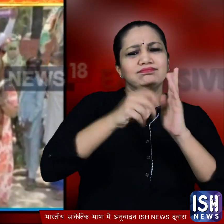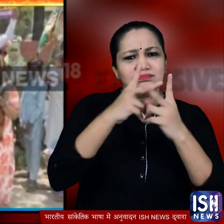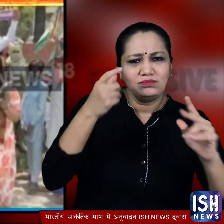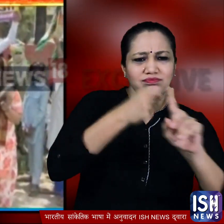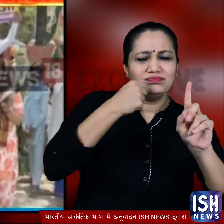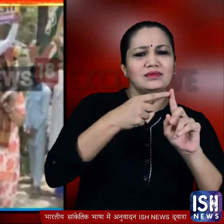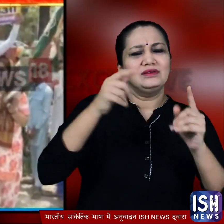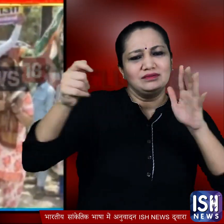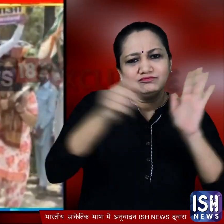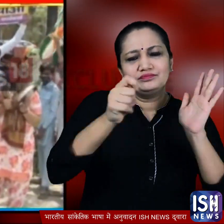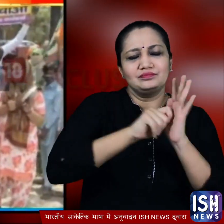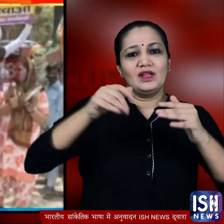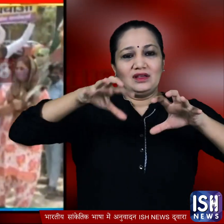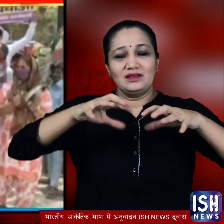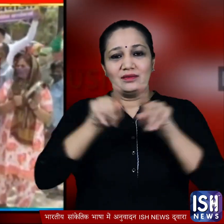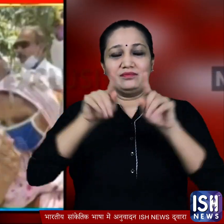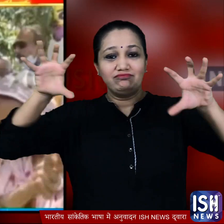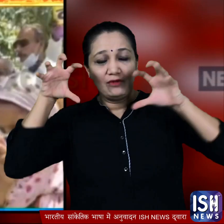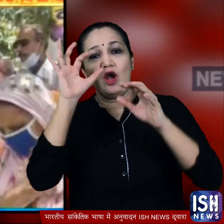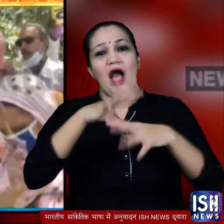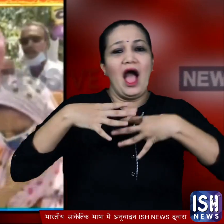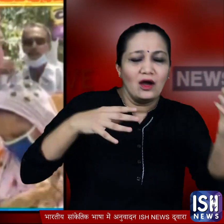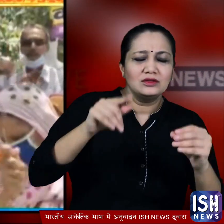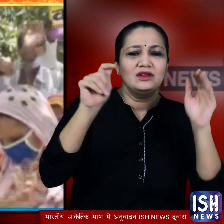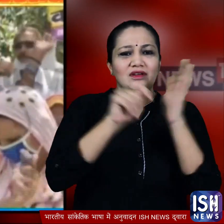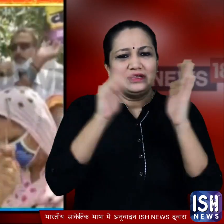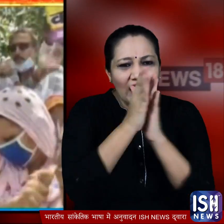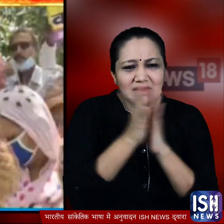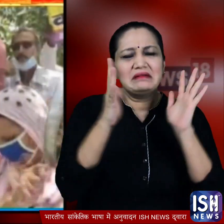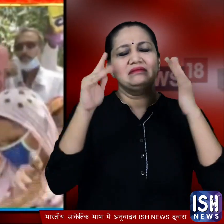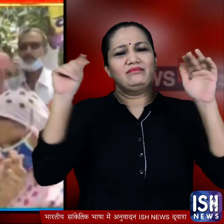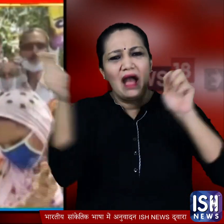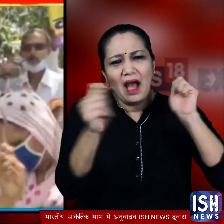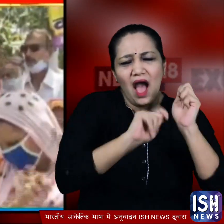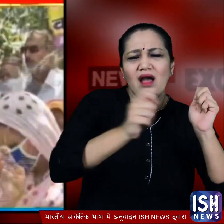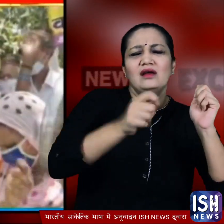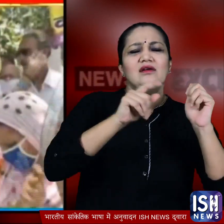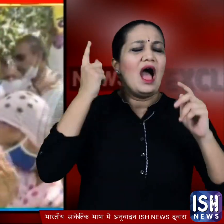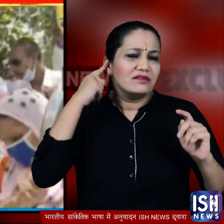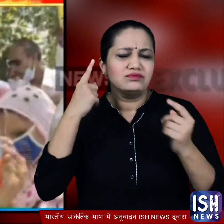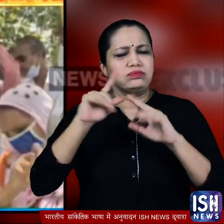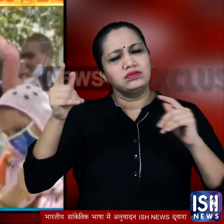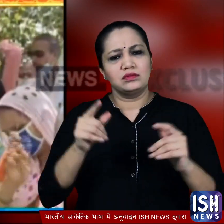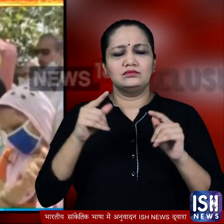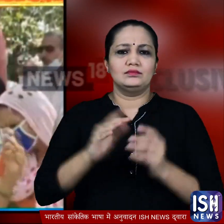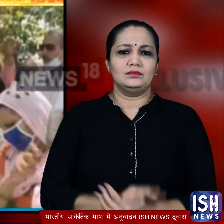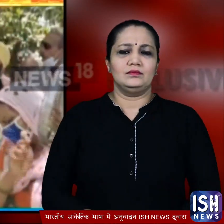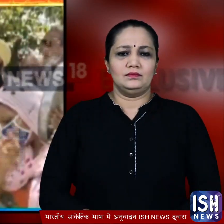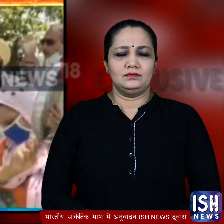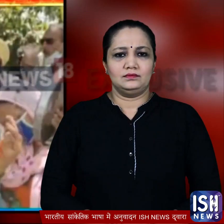ये कार्यकर्ता जिला सचिवालय के सामने इकट्ठा हुए और थाली ताली बजाकर राज्य सरकार के खिलाफ प्रदर्शन करने लगे।